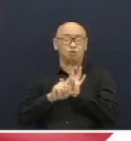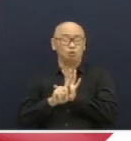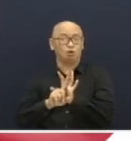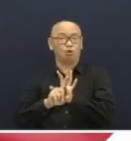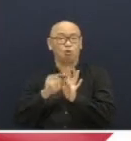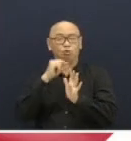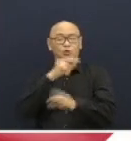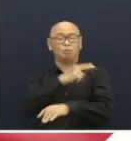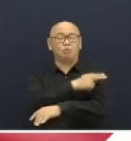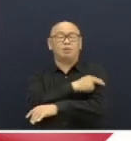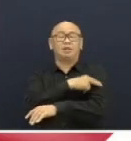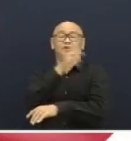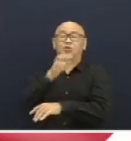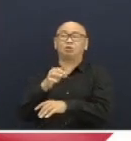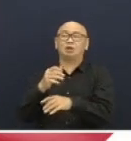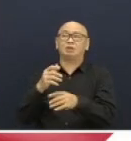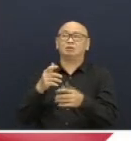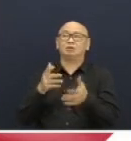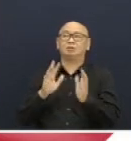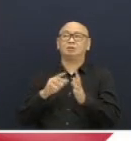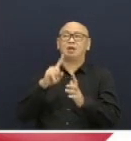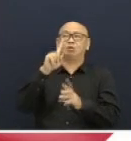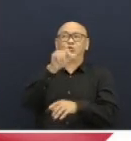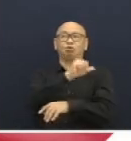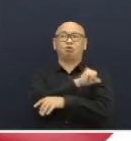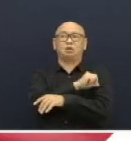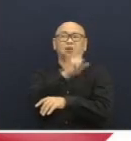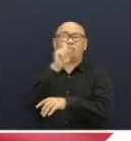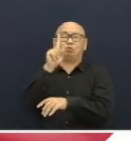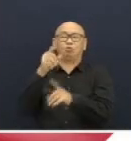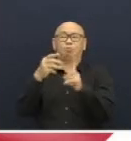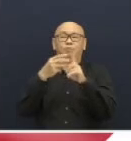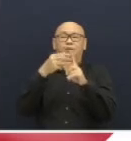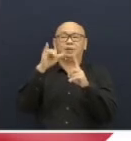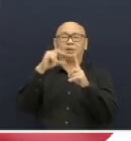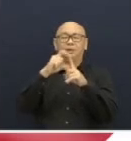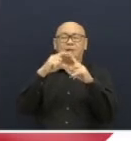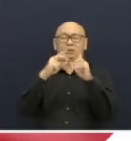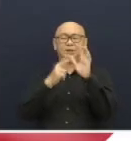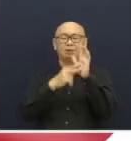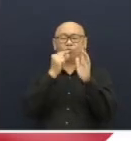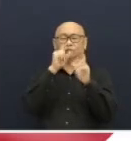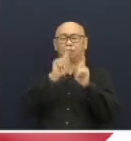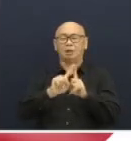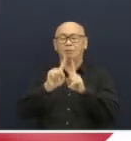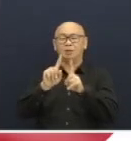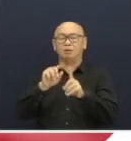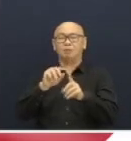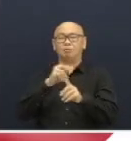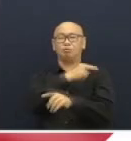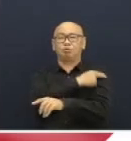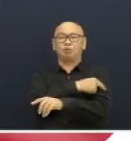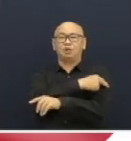untuk kabupaten kota menyediakan satu dokter, satu bidan untuk mendampingi puskesmas keliling dan